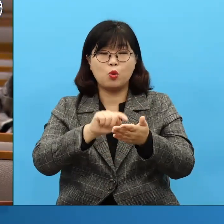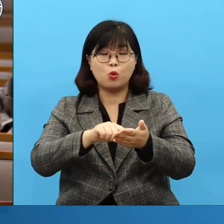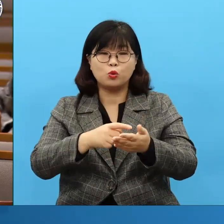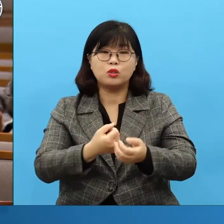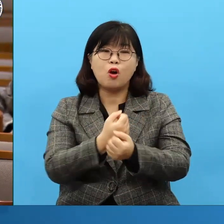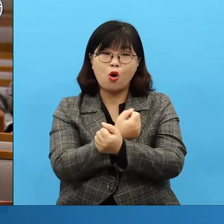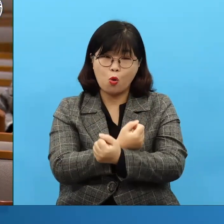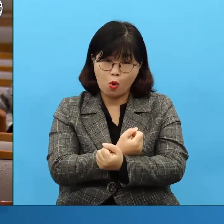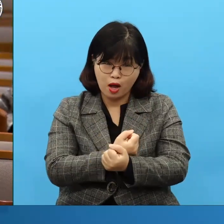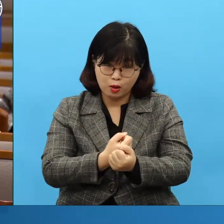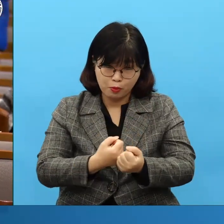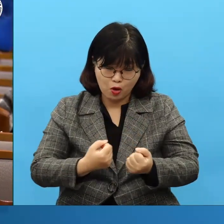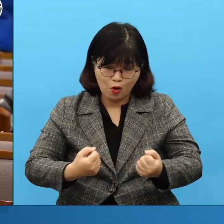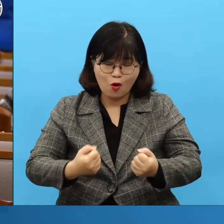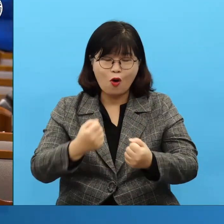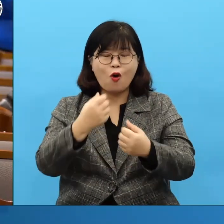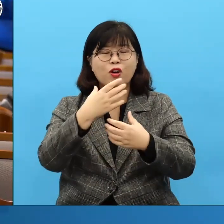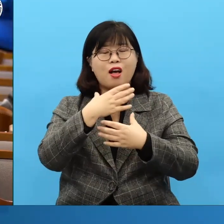마음의 용서와